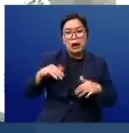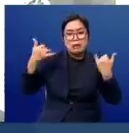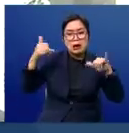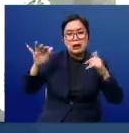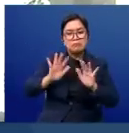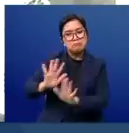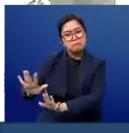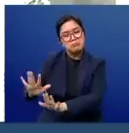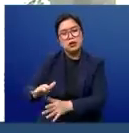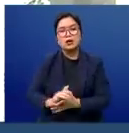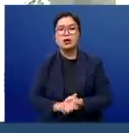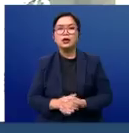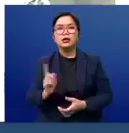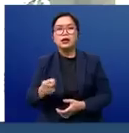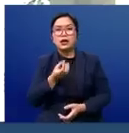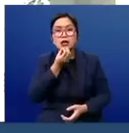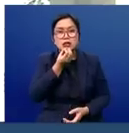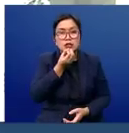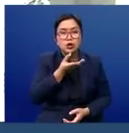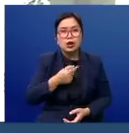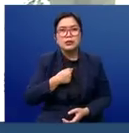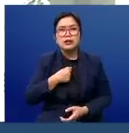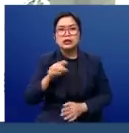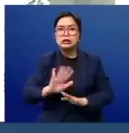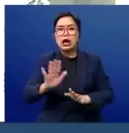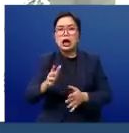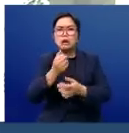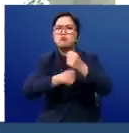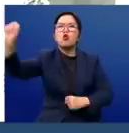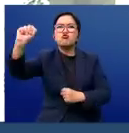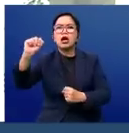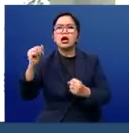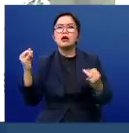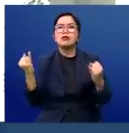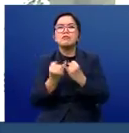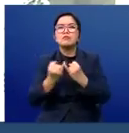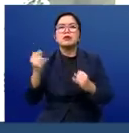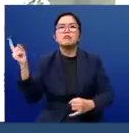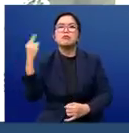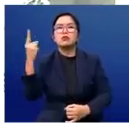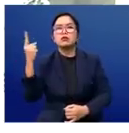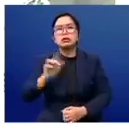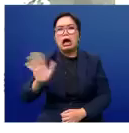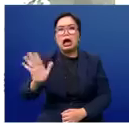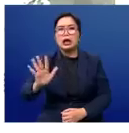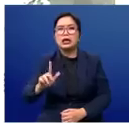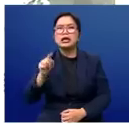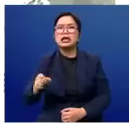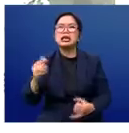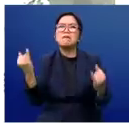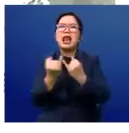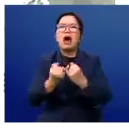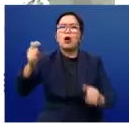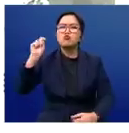ya Jadi saran kami Janganlah melakukan tindakan melanggar hukum apalagi usaha makar kemarilah